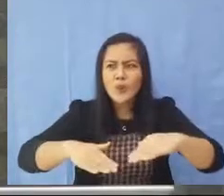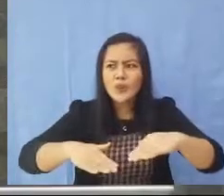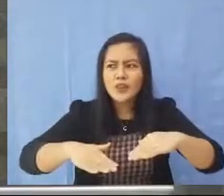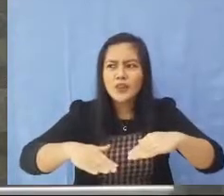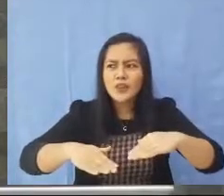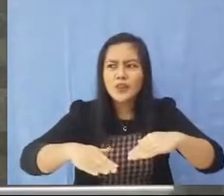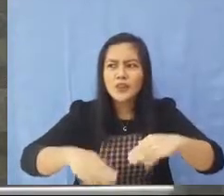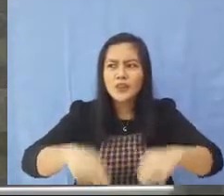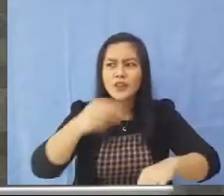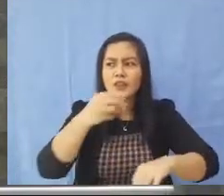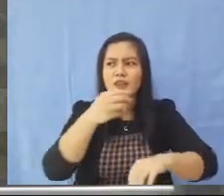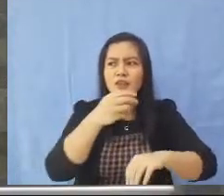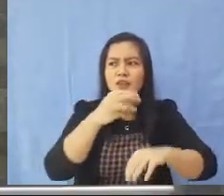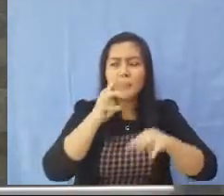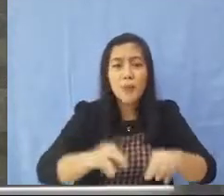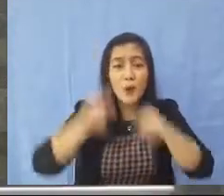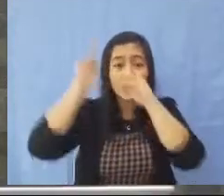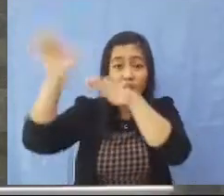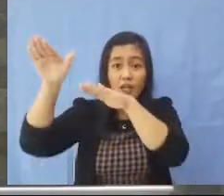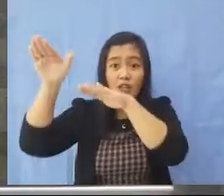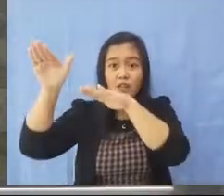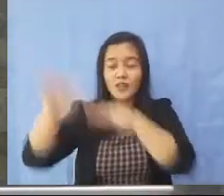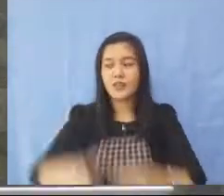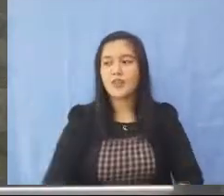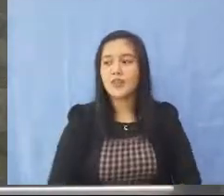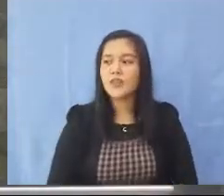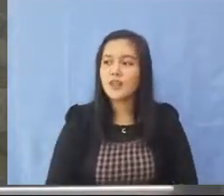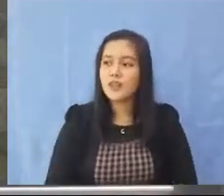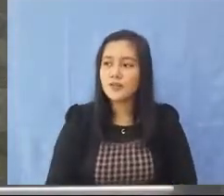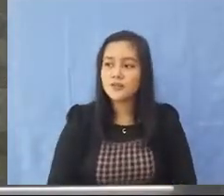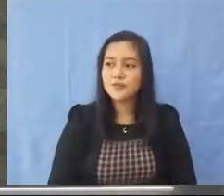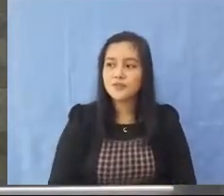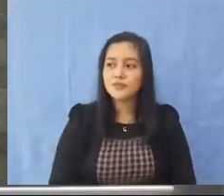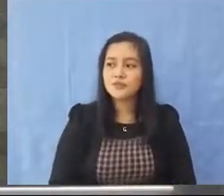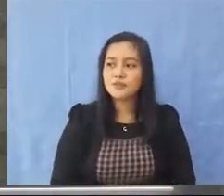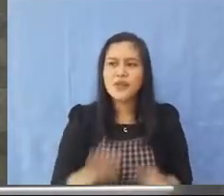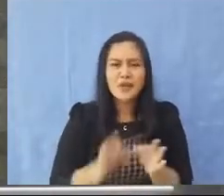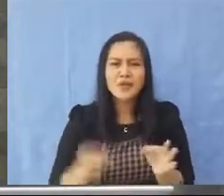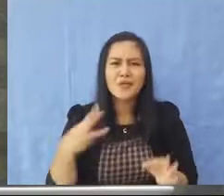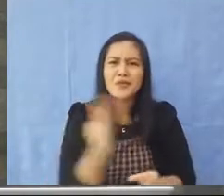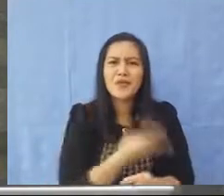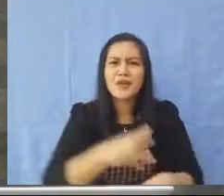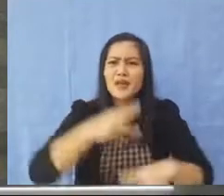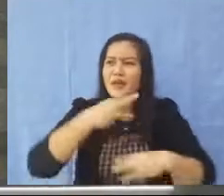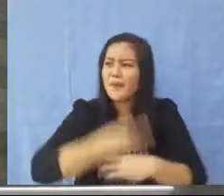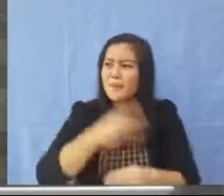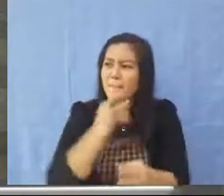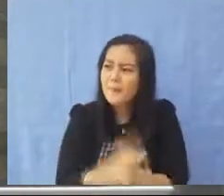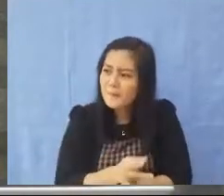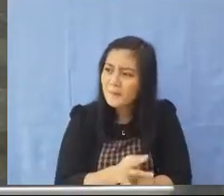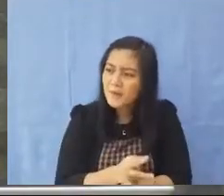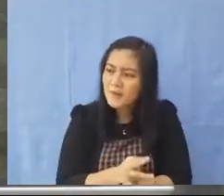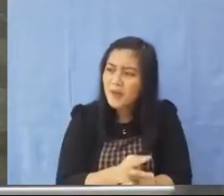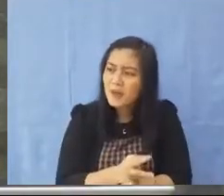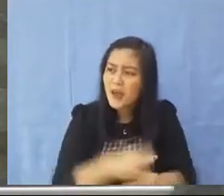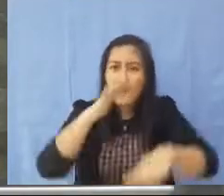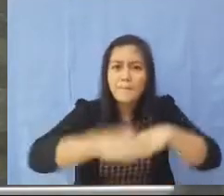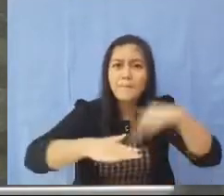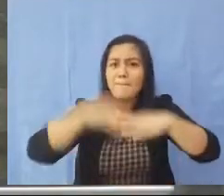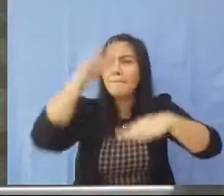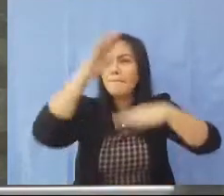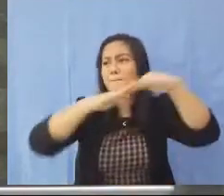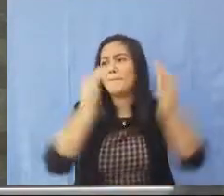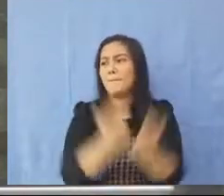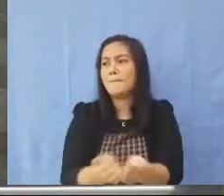So, alam mo yung kakaharapin, kung sa atin papagawa yun, yung kakaharapin na katatawanan, kahihiyan mula